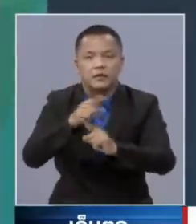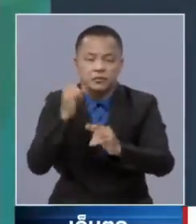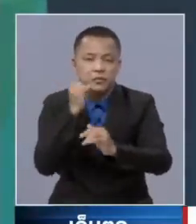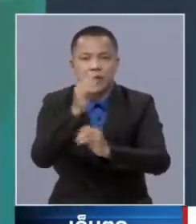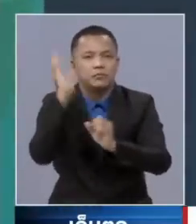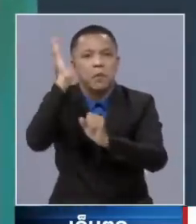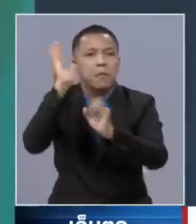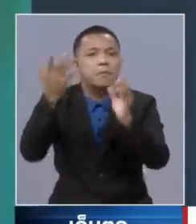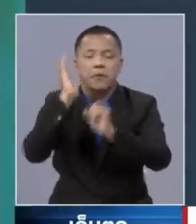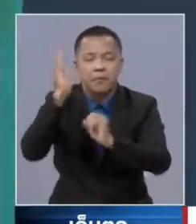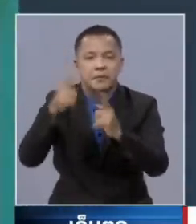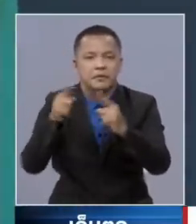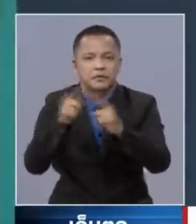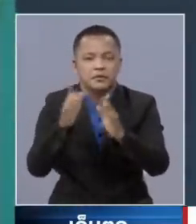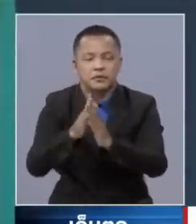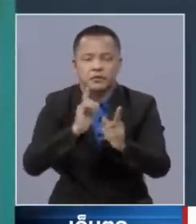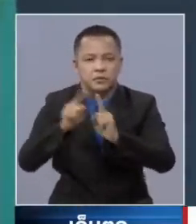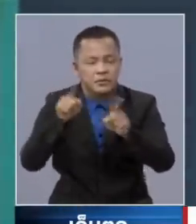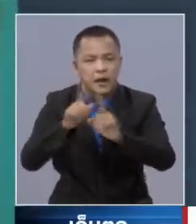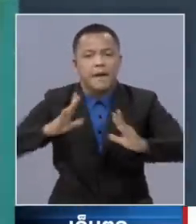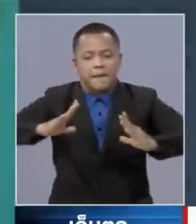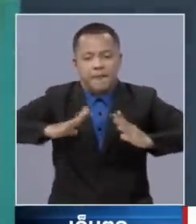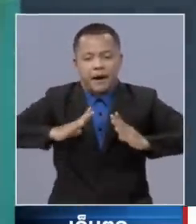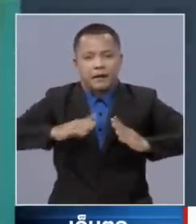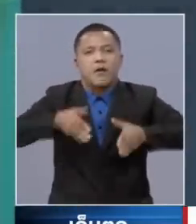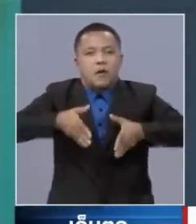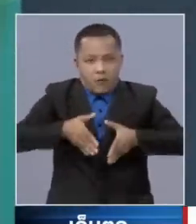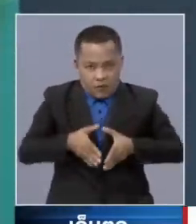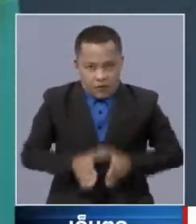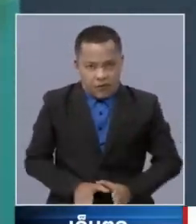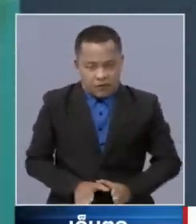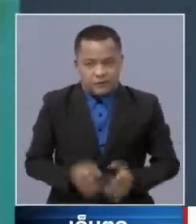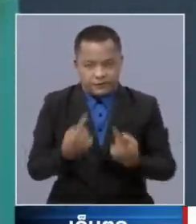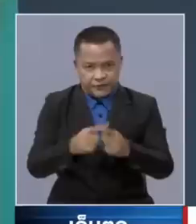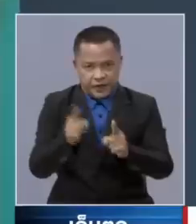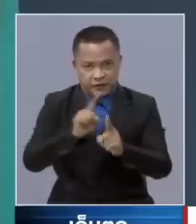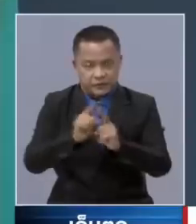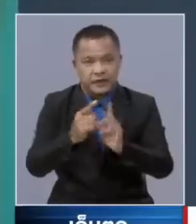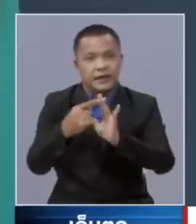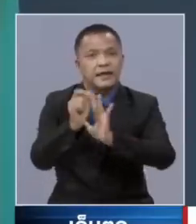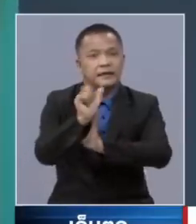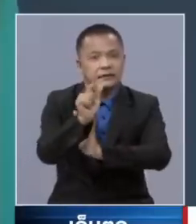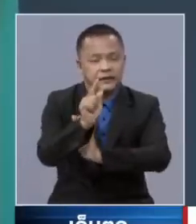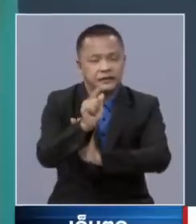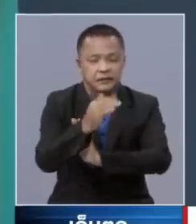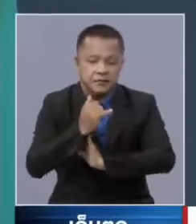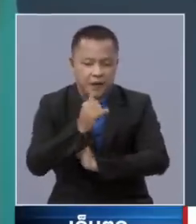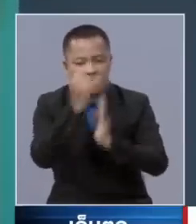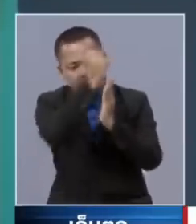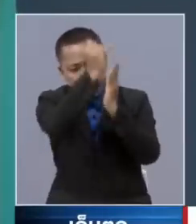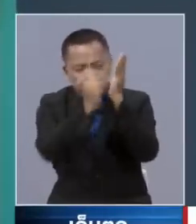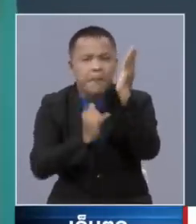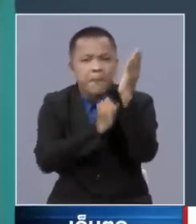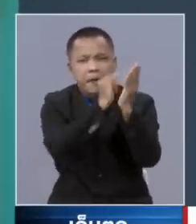ากฏตัวบนเวทีปราศัย ก็อยู่ในช่วงของการที่เหมือนแบบว่าพักเตรียมตัวคลอด แต่ที่น่าสนใจคือคุณเศรษฐาเนี่ยที่ออกไปทุกเว